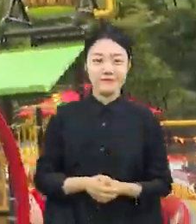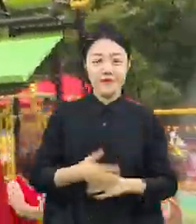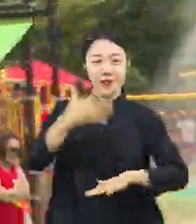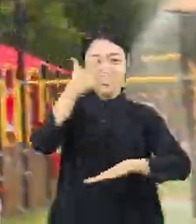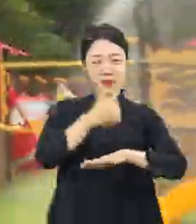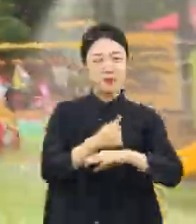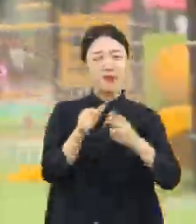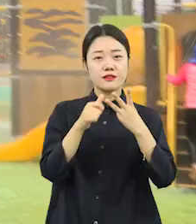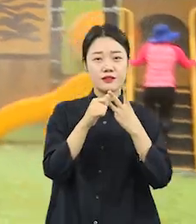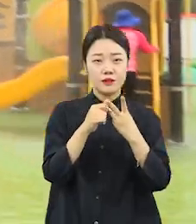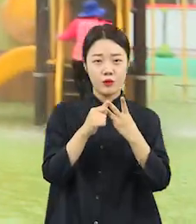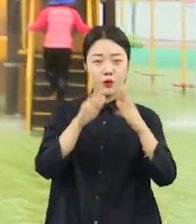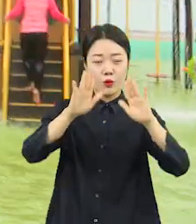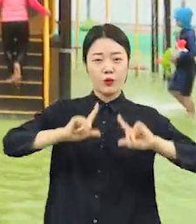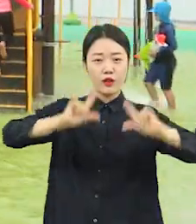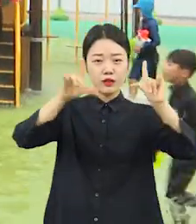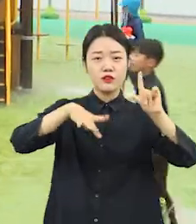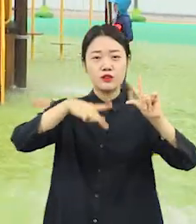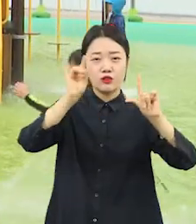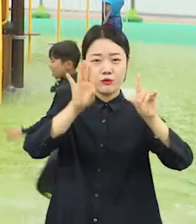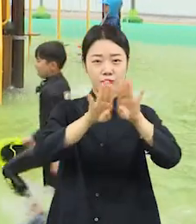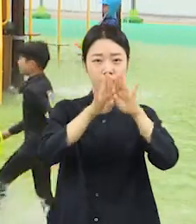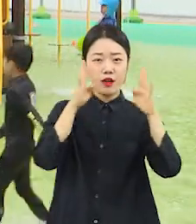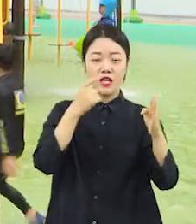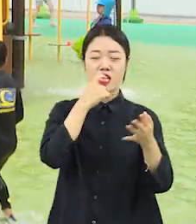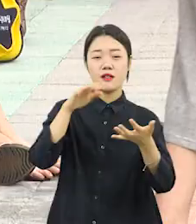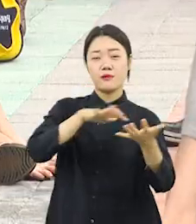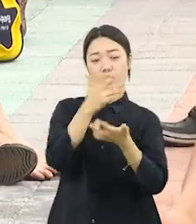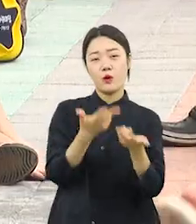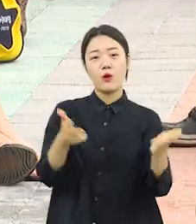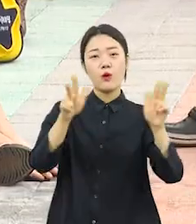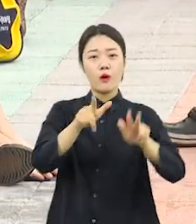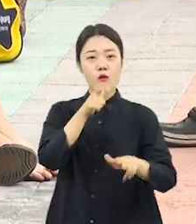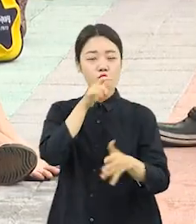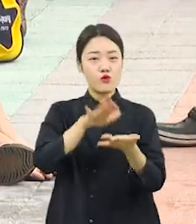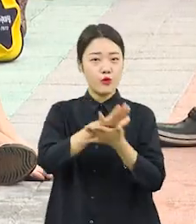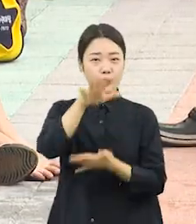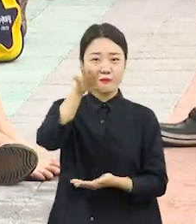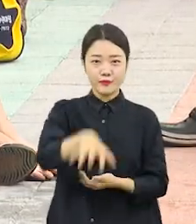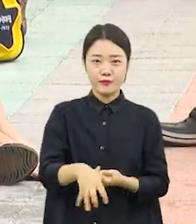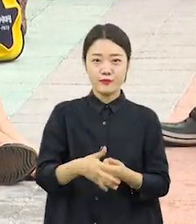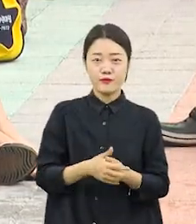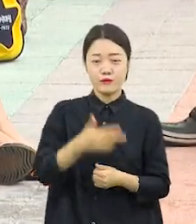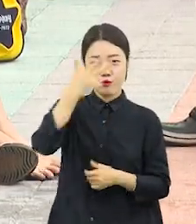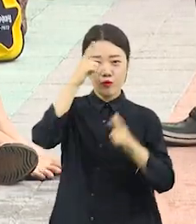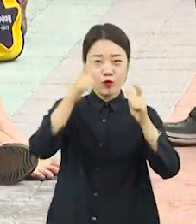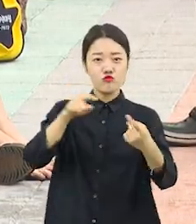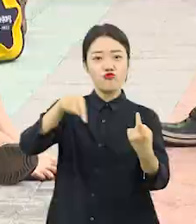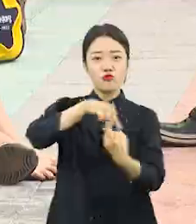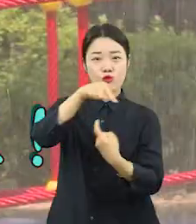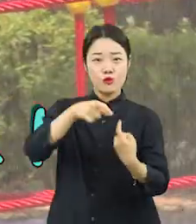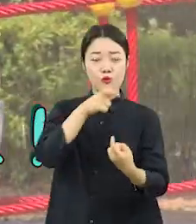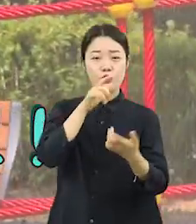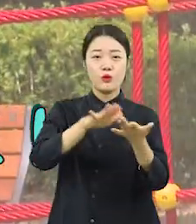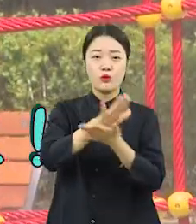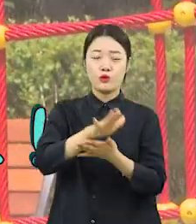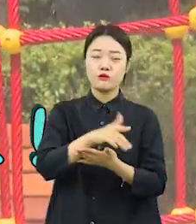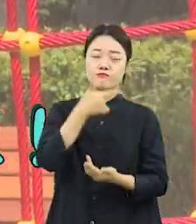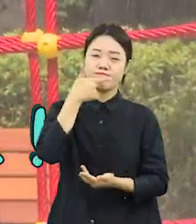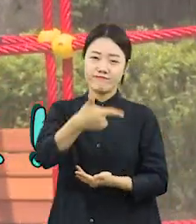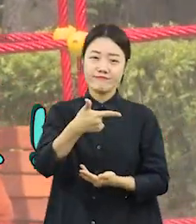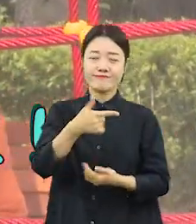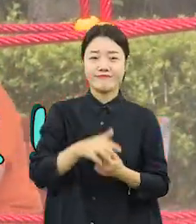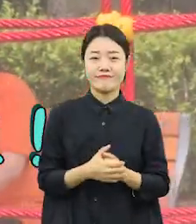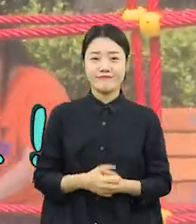마지막으로 이곳은 올해 처음 선보이는 백운공원 어린이 물놀이장입니다. 부평구가 운영하는 물놀이장 중 가장